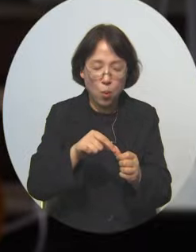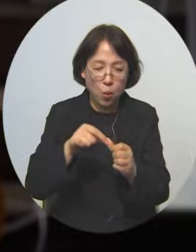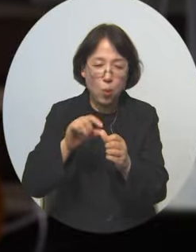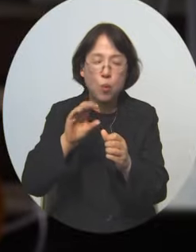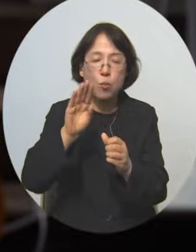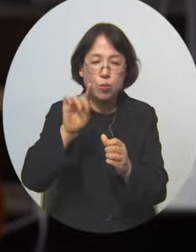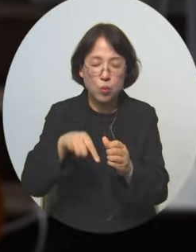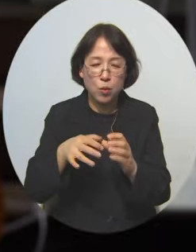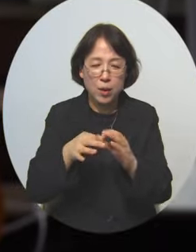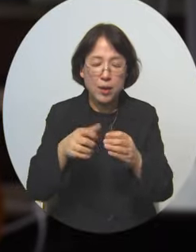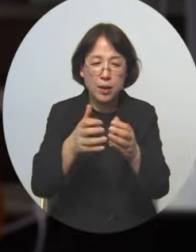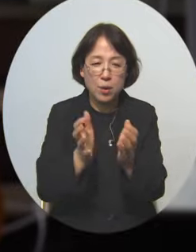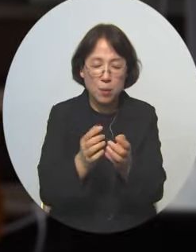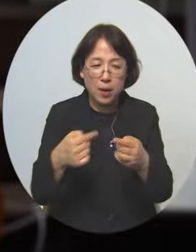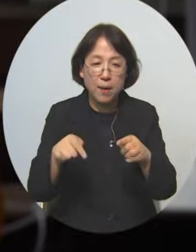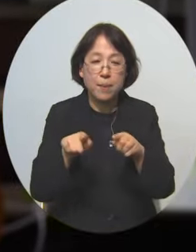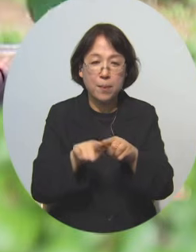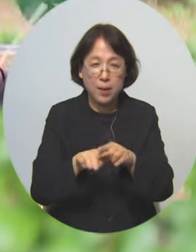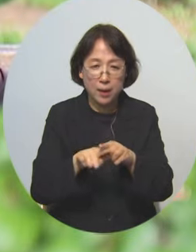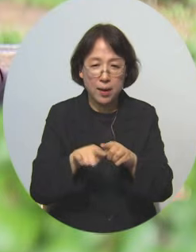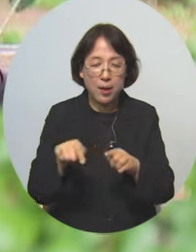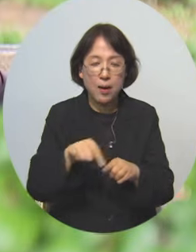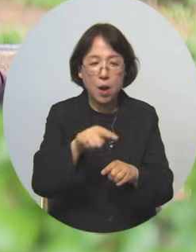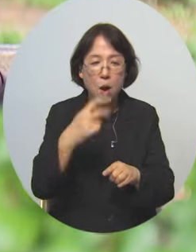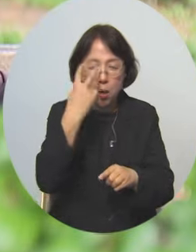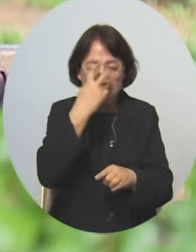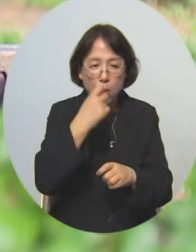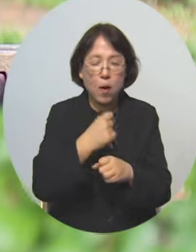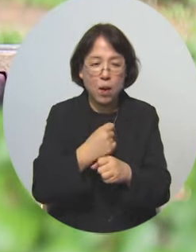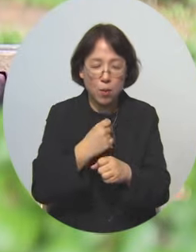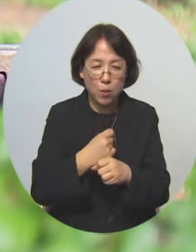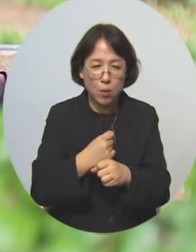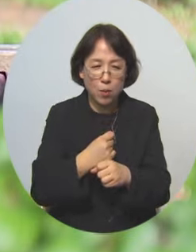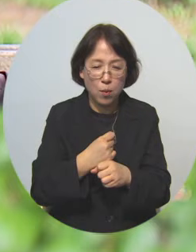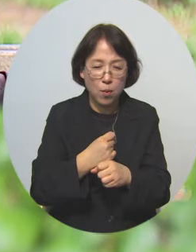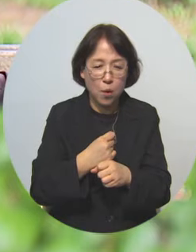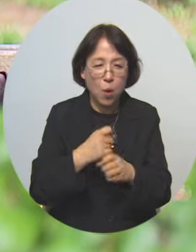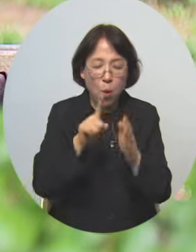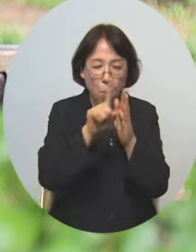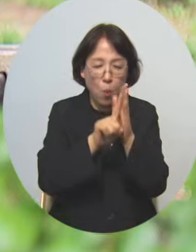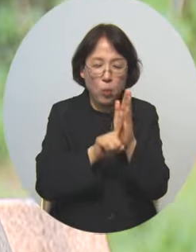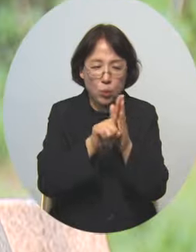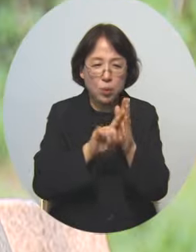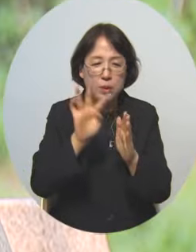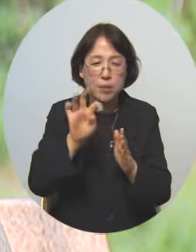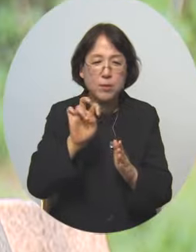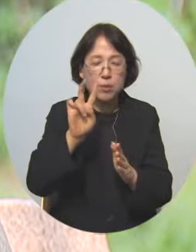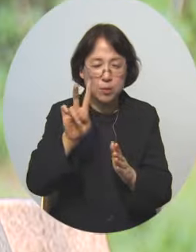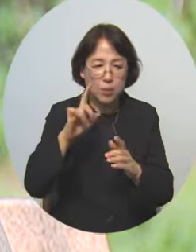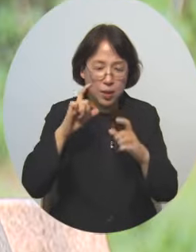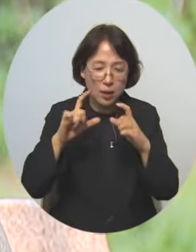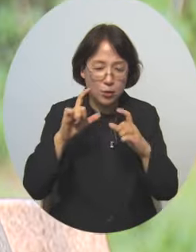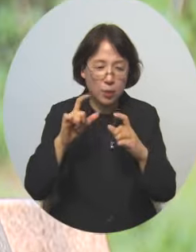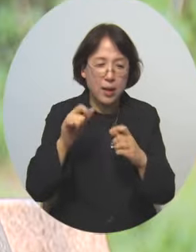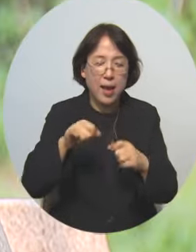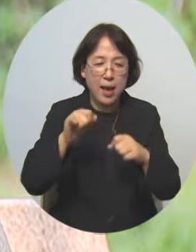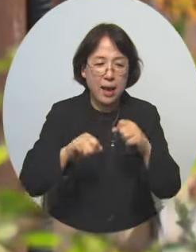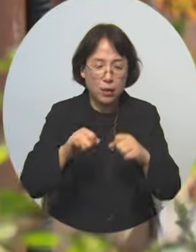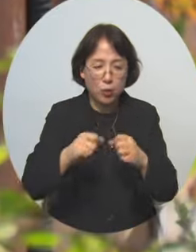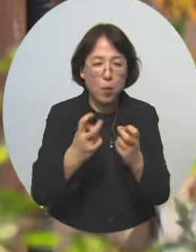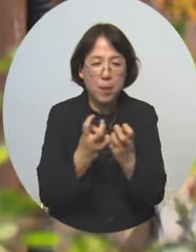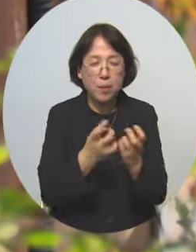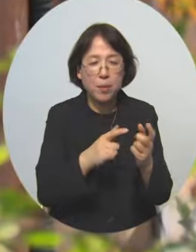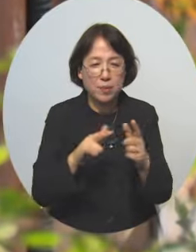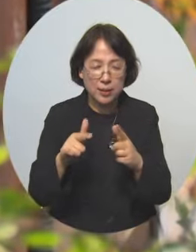함께 폭염 취약계층을 보호하는 한편 국민을 대상으로 체감온도 33도를 강조한 폭염 행동요령 33주의